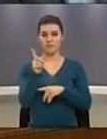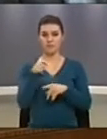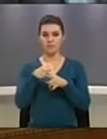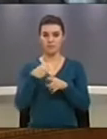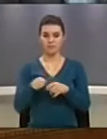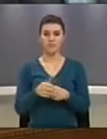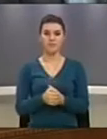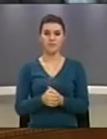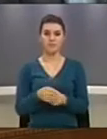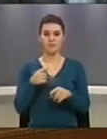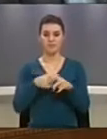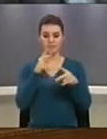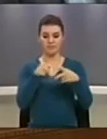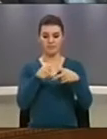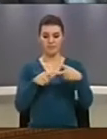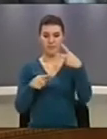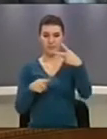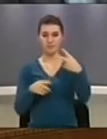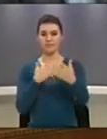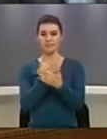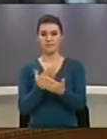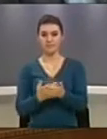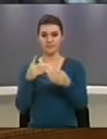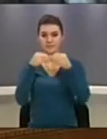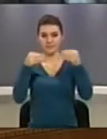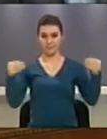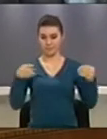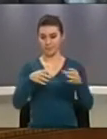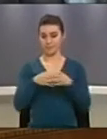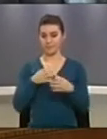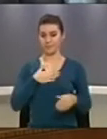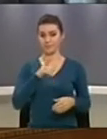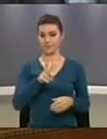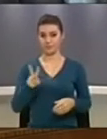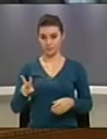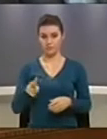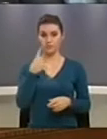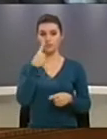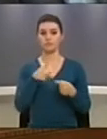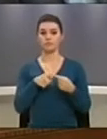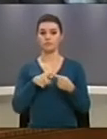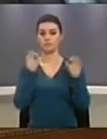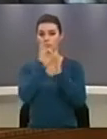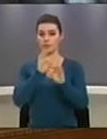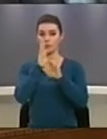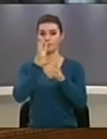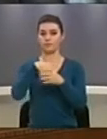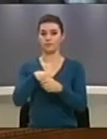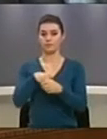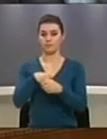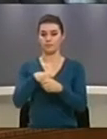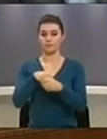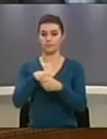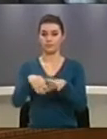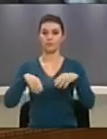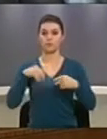jona, ndërkohë që për dy amendamente të cilat u ngritën këtu, të cilat i ka propozuar lëvizjeve të vendosje, njëri nuk ka arritur ta marrë përkrahjen e komisionit funksional,